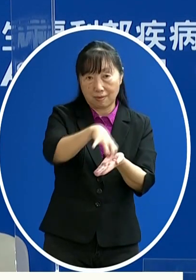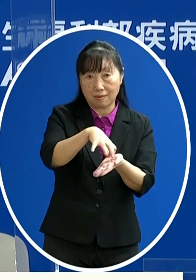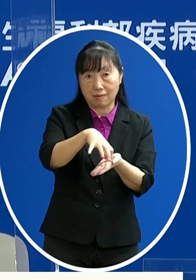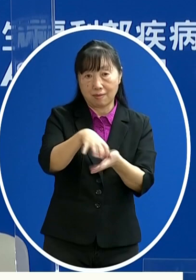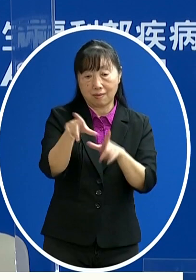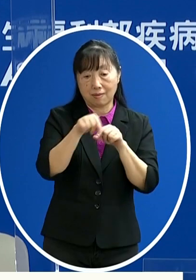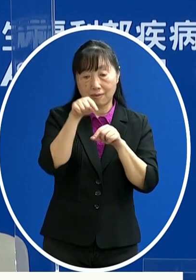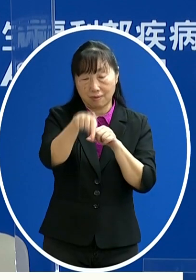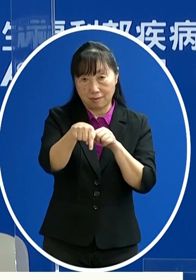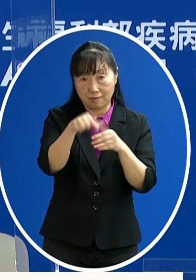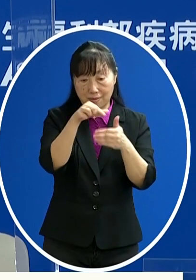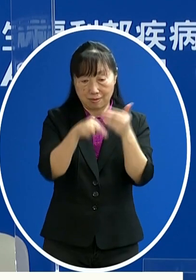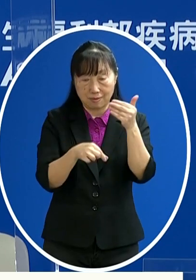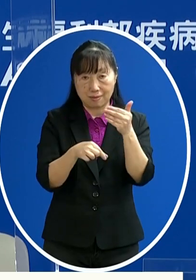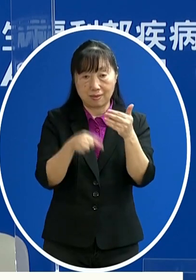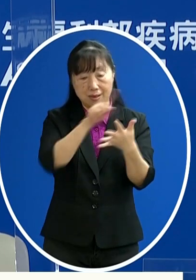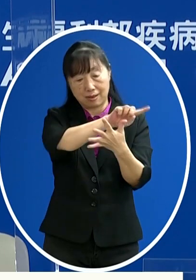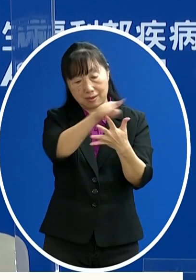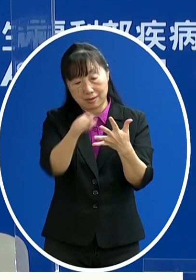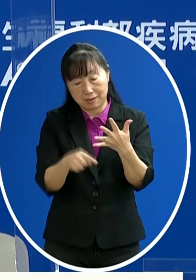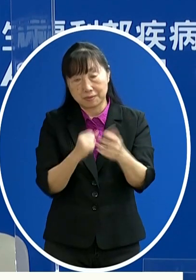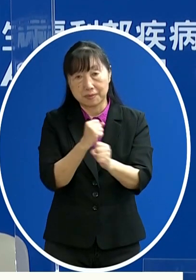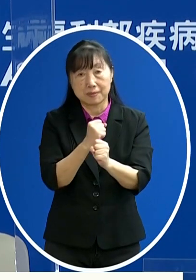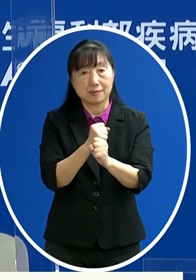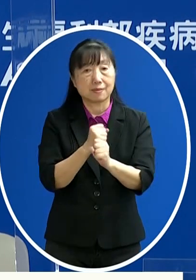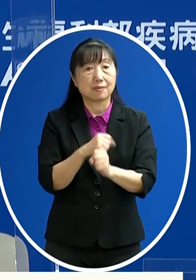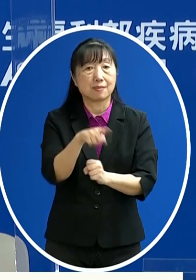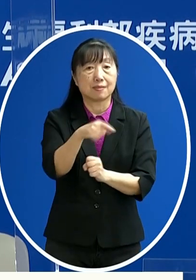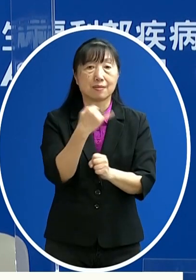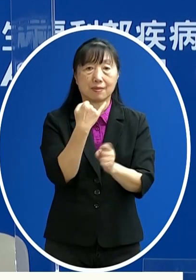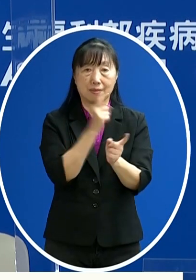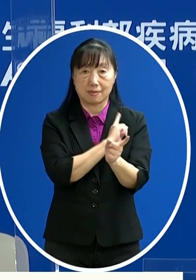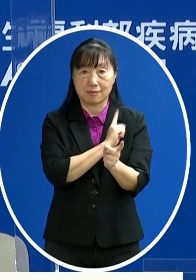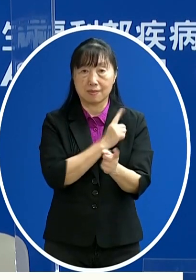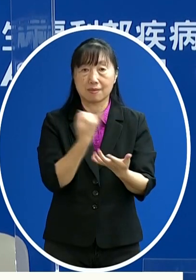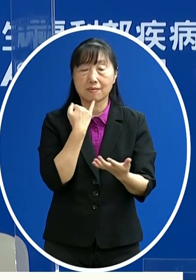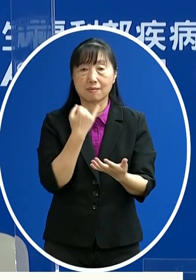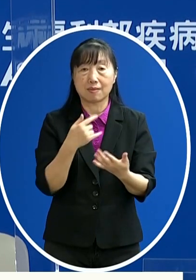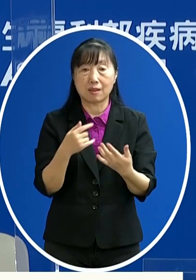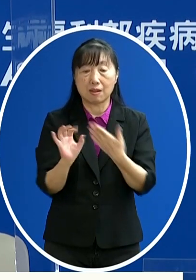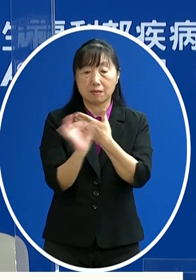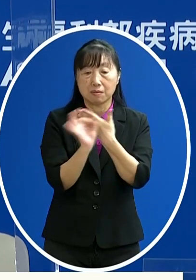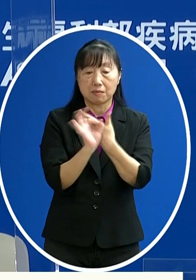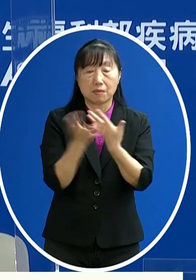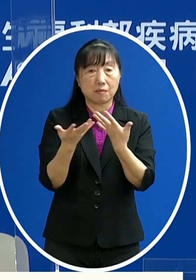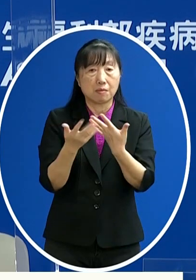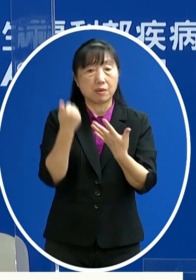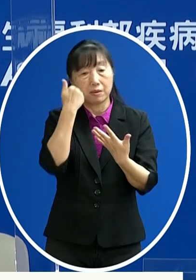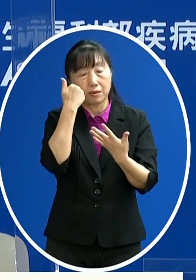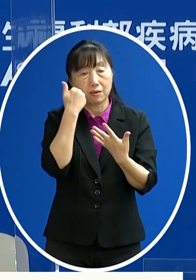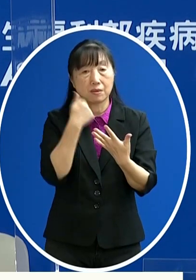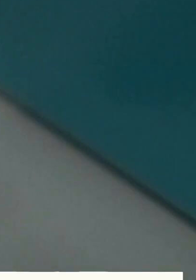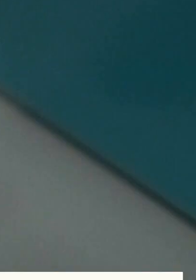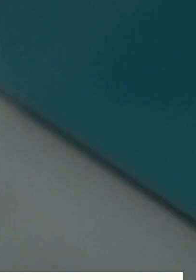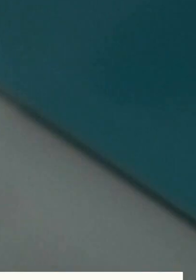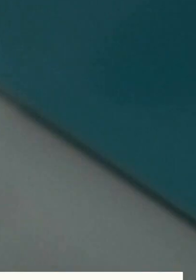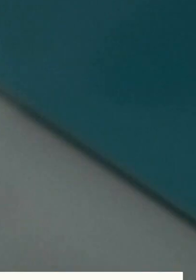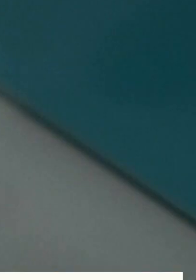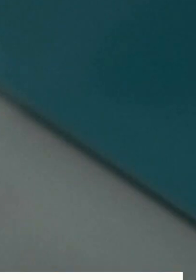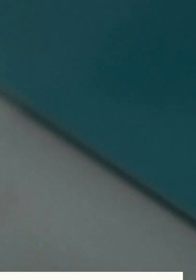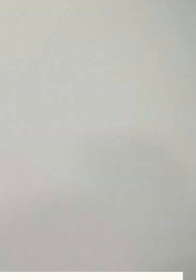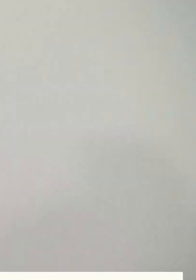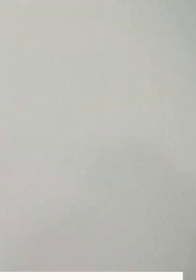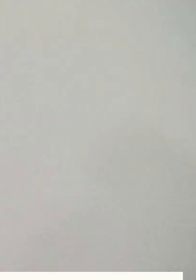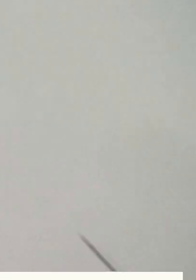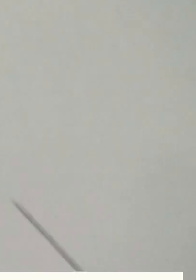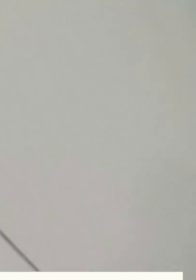样的一个原则跟顺序，那去建立这样子的一个备用的资料库。 运用备用的资料库，注